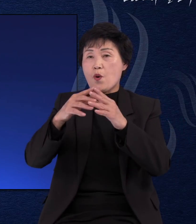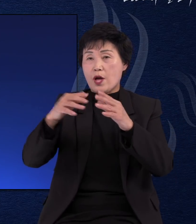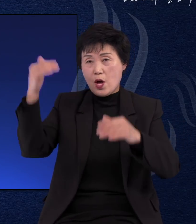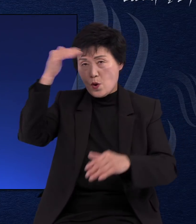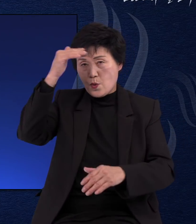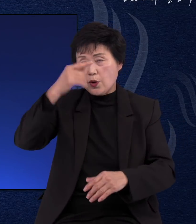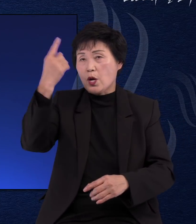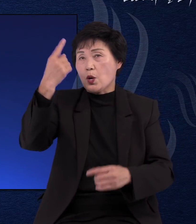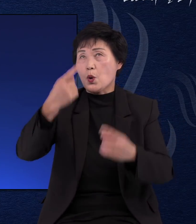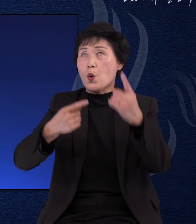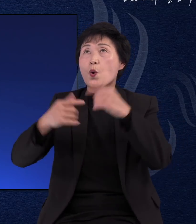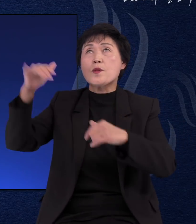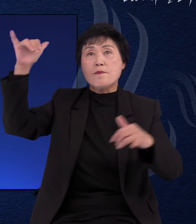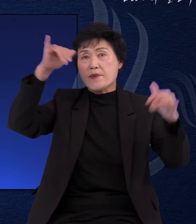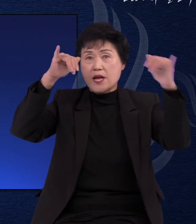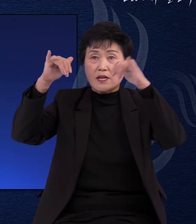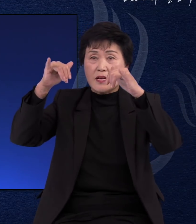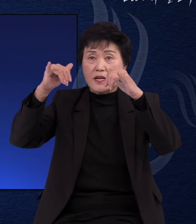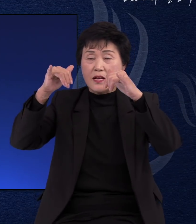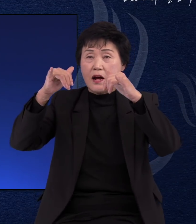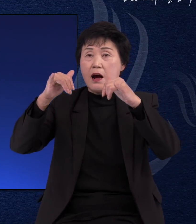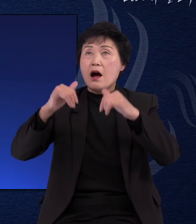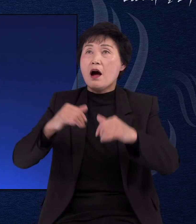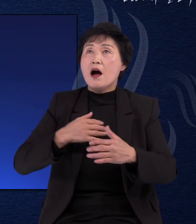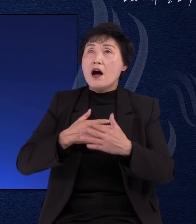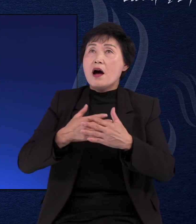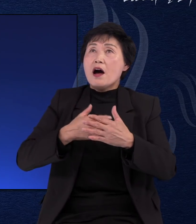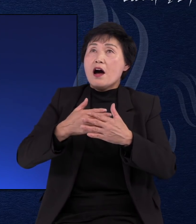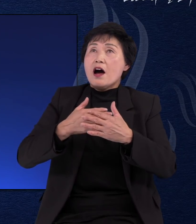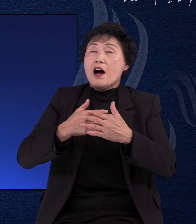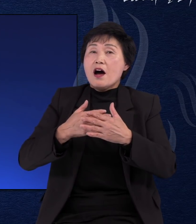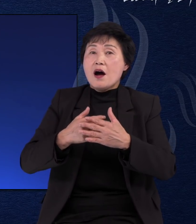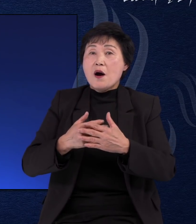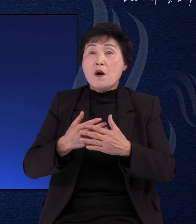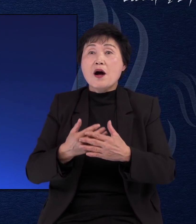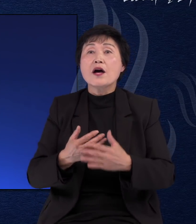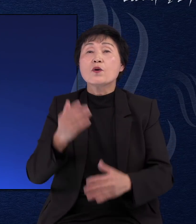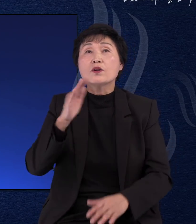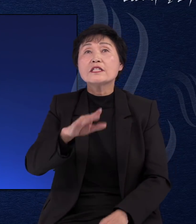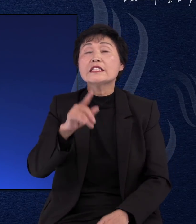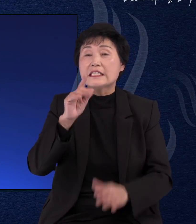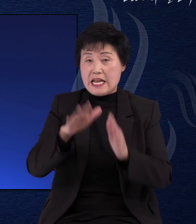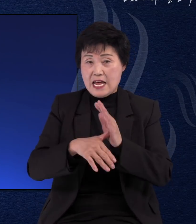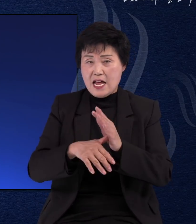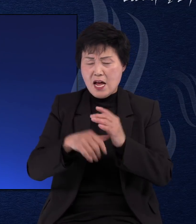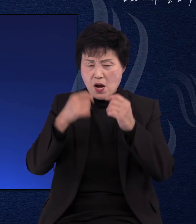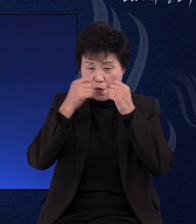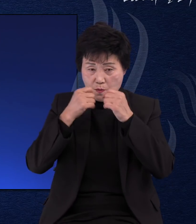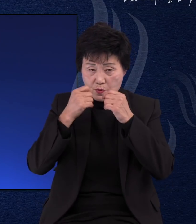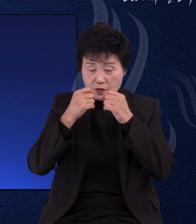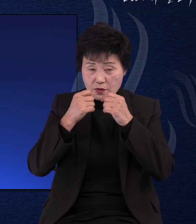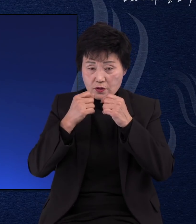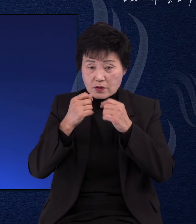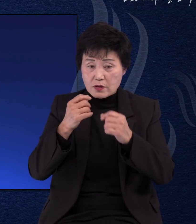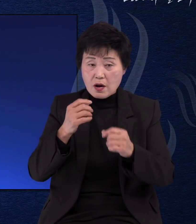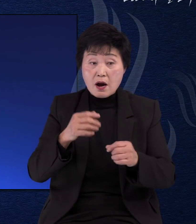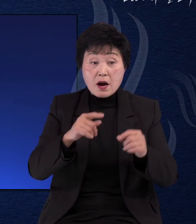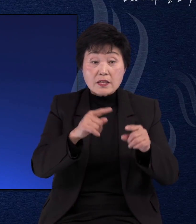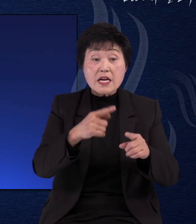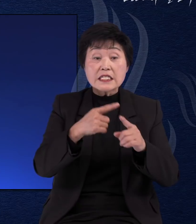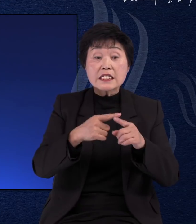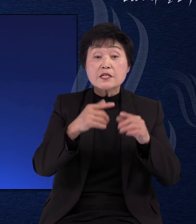말씀은 힘있고 능이 있어 제 가슴을 뛰게 만드는데, 옆에 차를 세우고 엉엉 울면서 어떻게 10몇 명 교회에 뭐 볼 거 있어서